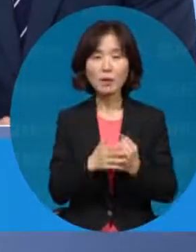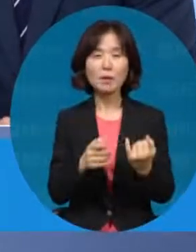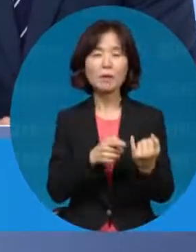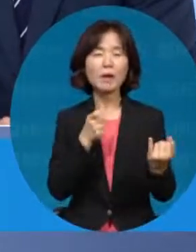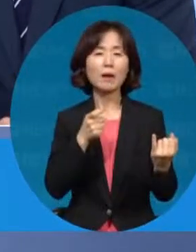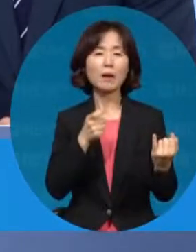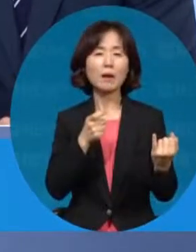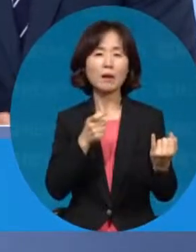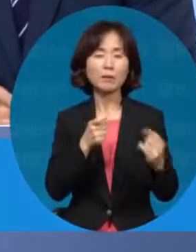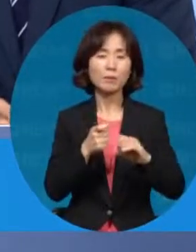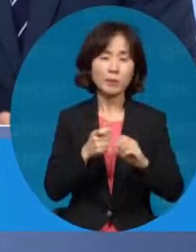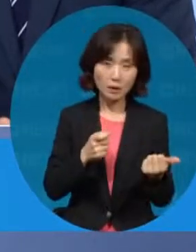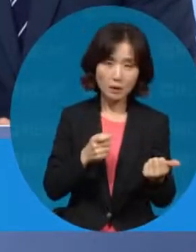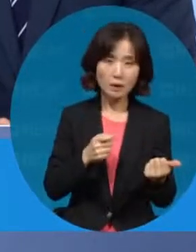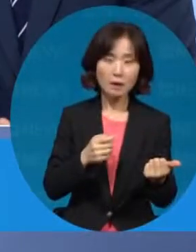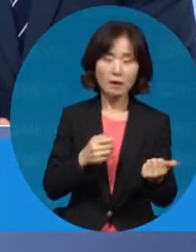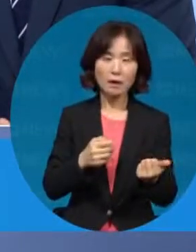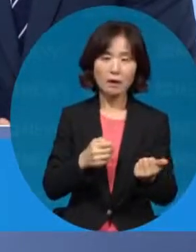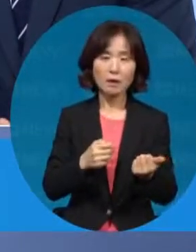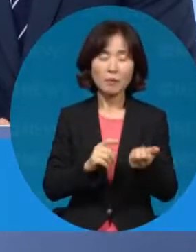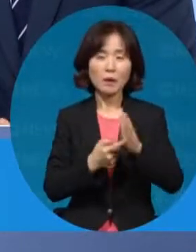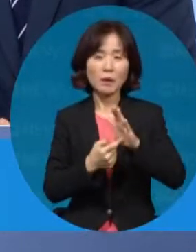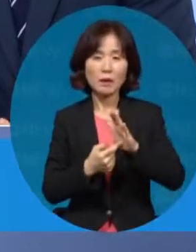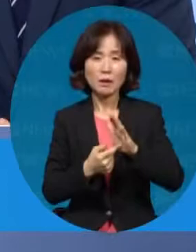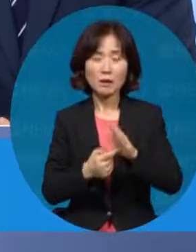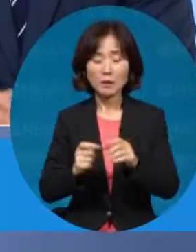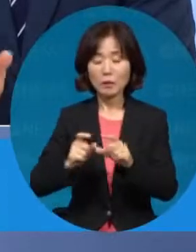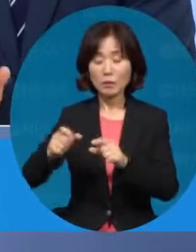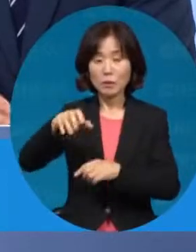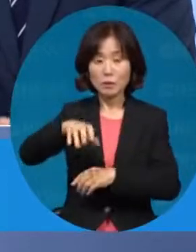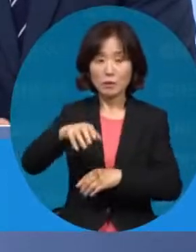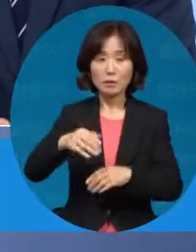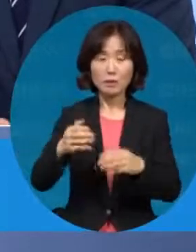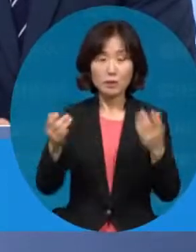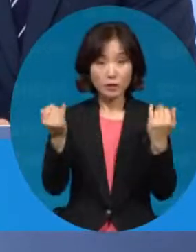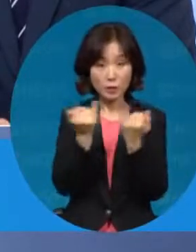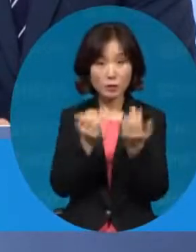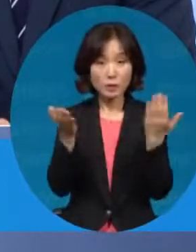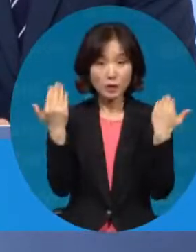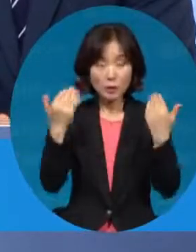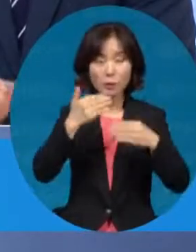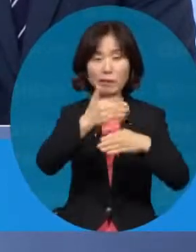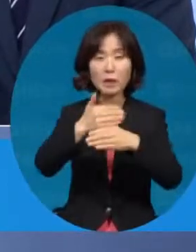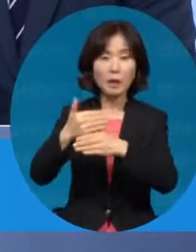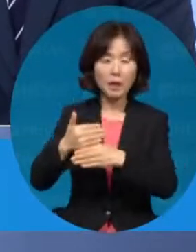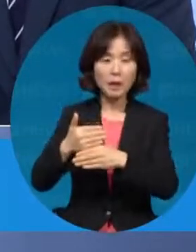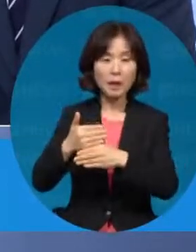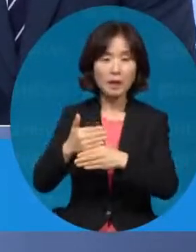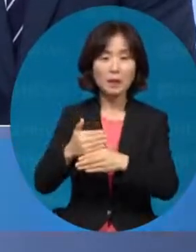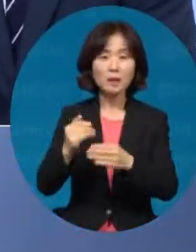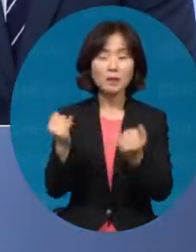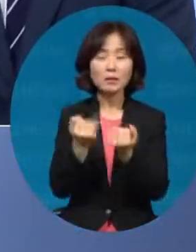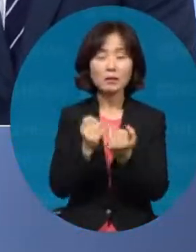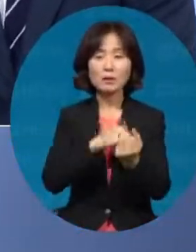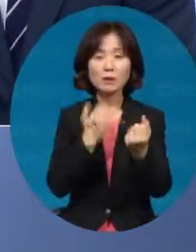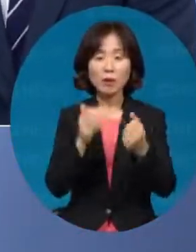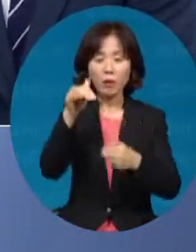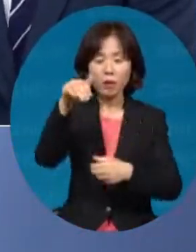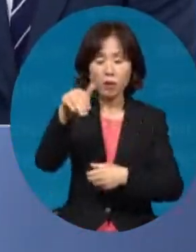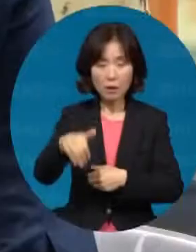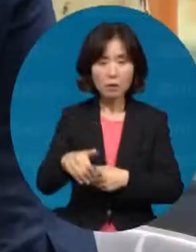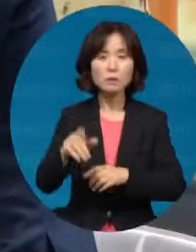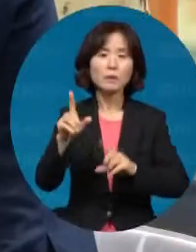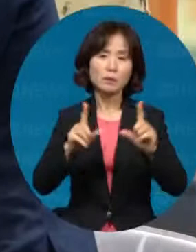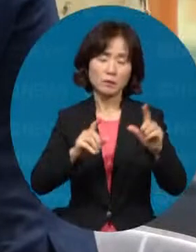사연이 알려지고 일부 지역에선 여 학교가 폐쇄되는 등 일주일 도 한데 여성이 거니 후퇴하는 사례가 잇따르고 있습니다 인자